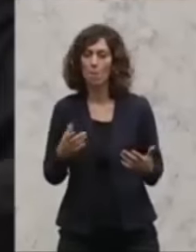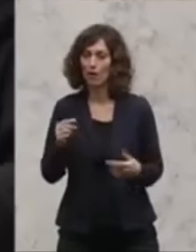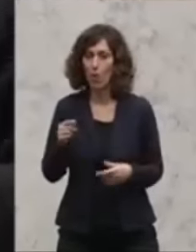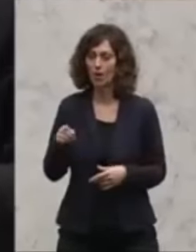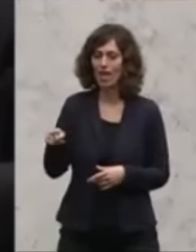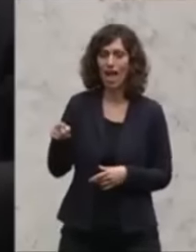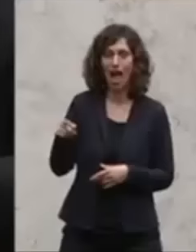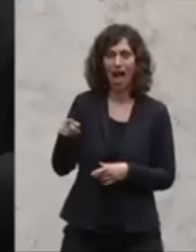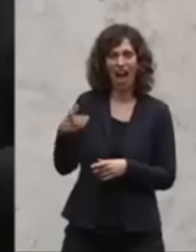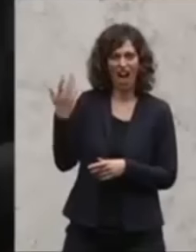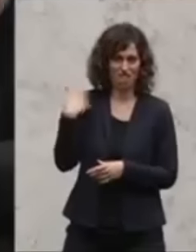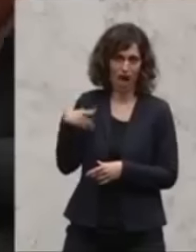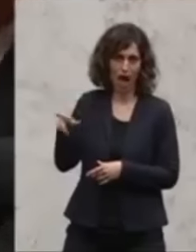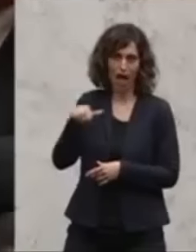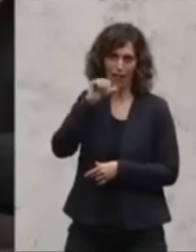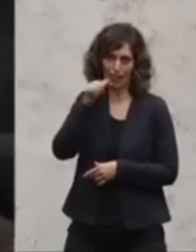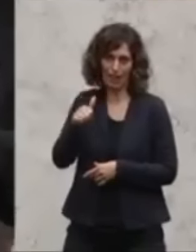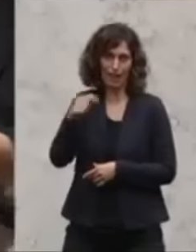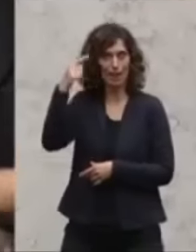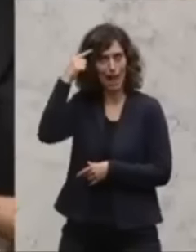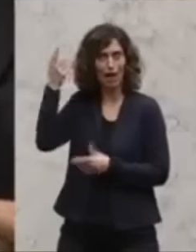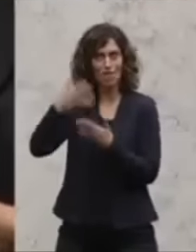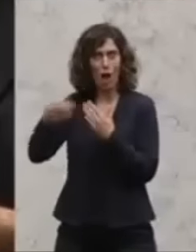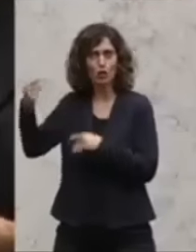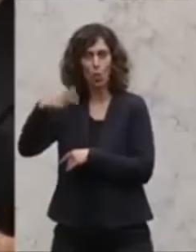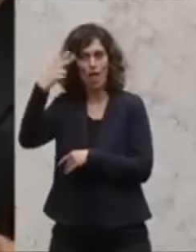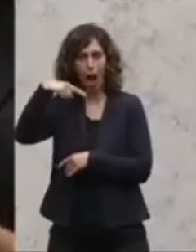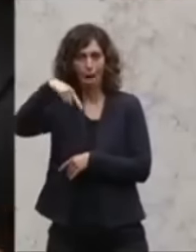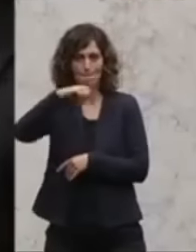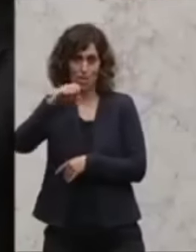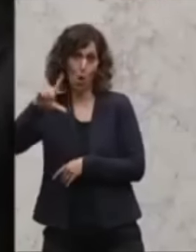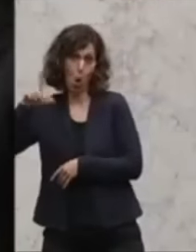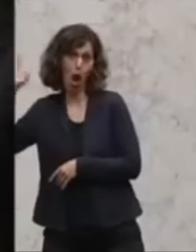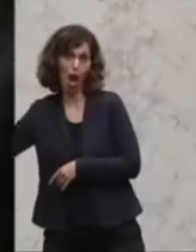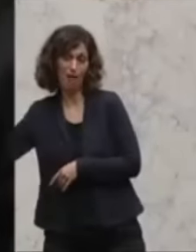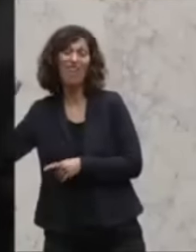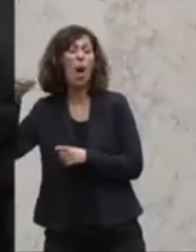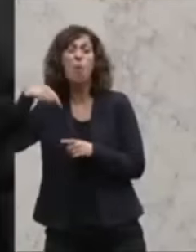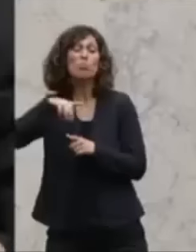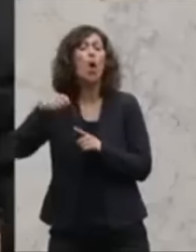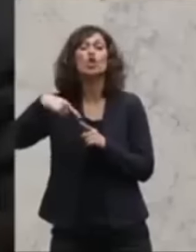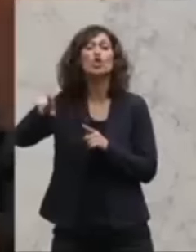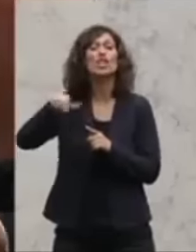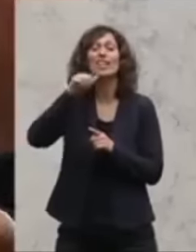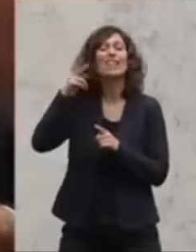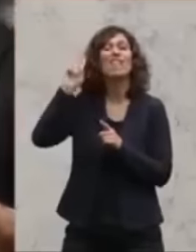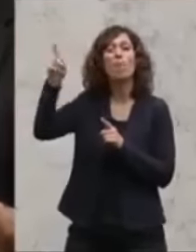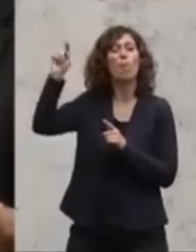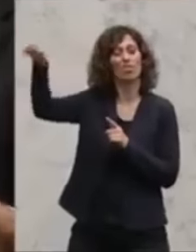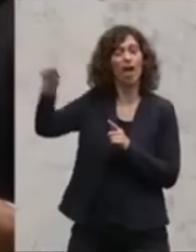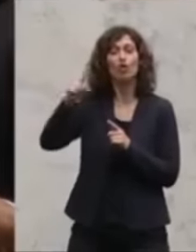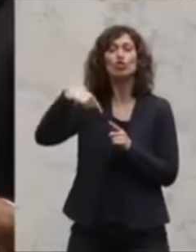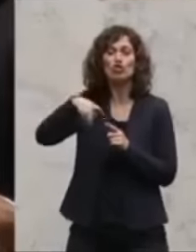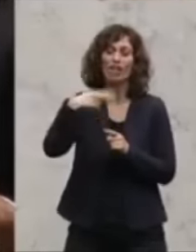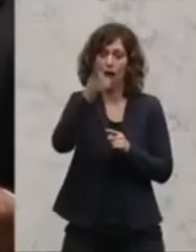nicht mit Erwin Bröll gerechnet, weil Erwin Bröll hat Sie nicht nach Philippi, sondern nach Wien geschickt. Und wir sind